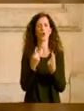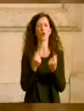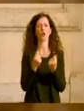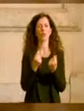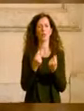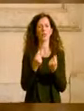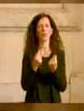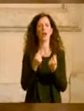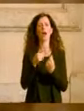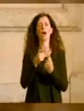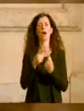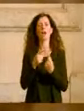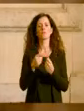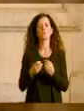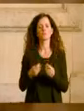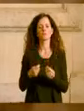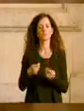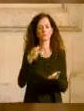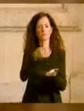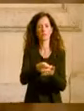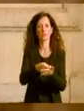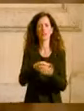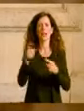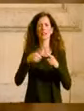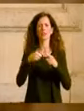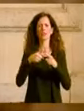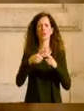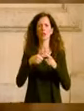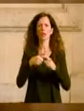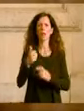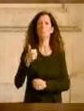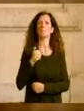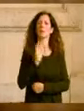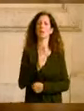di titoli cosiddetti patriottici a lunga scadenza?